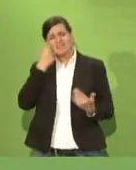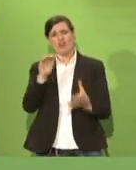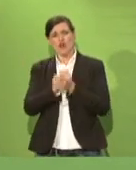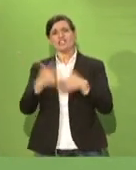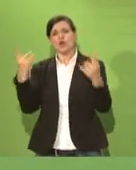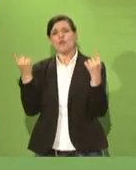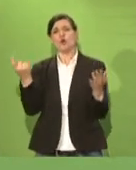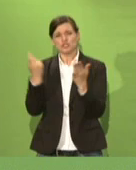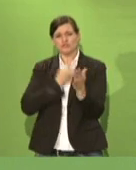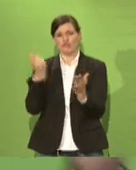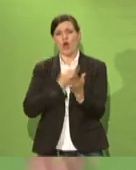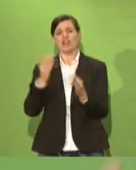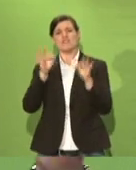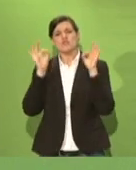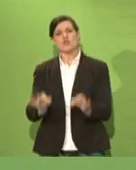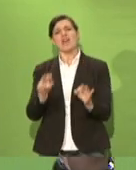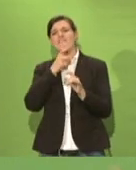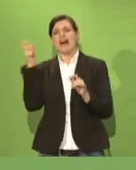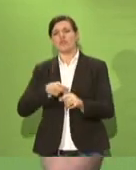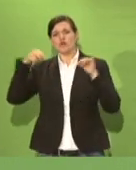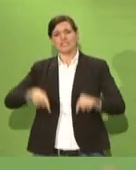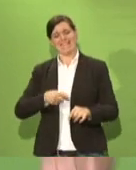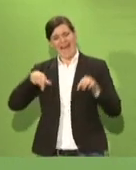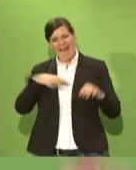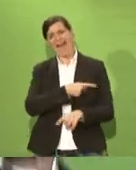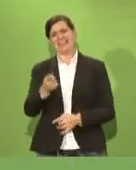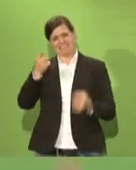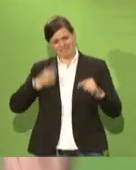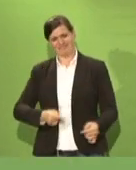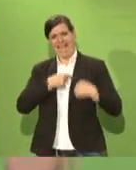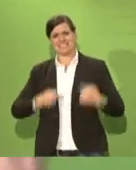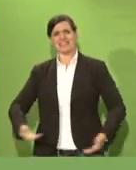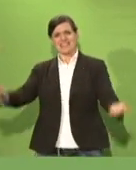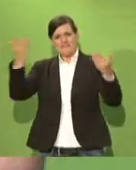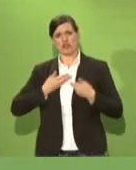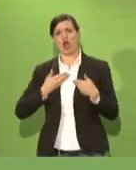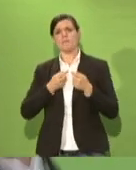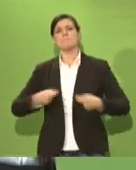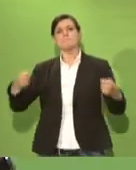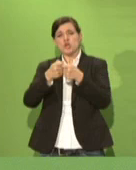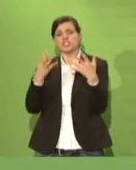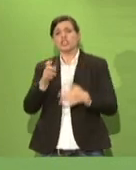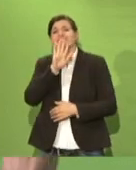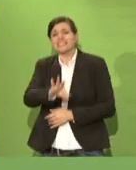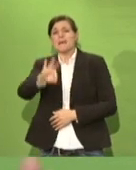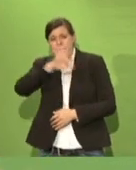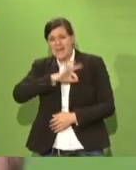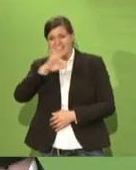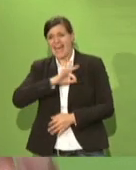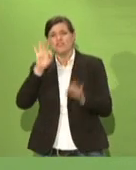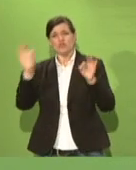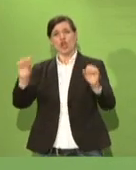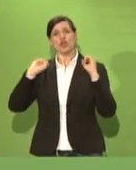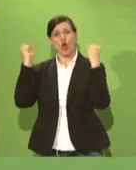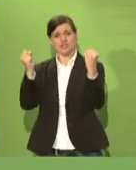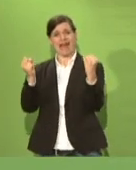in der Gesellschaft verankern. Und die sind alle bei uns. Herzlich willkommen. Bündnis 90 ist die Partei, die die Erfinderinnen castet